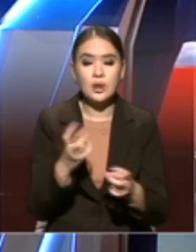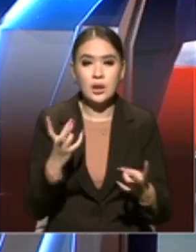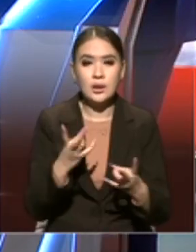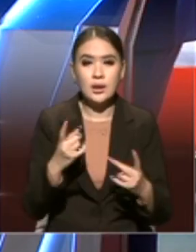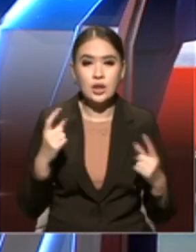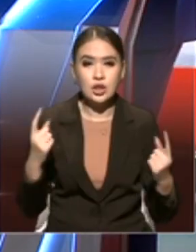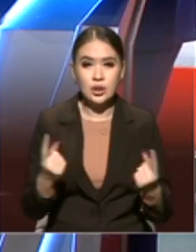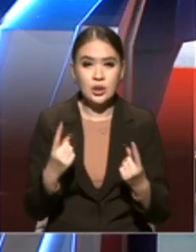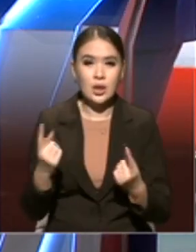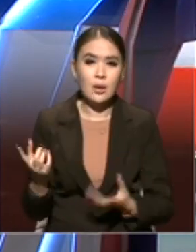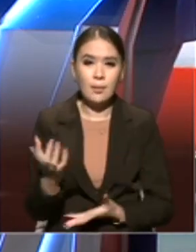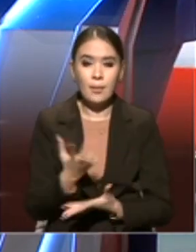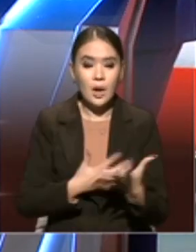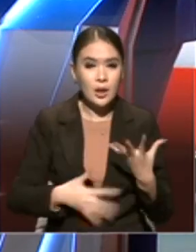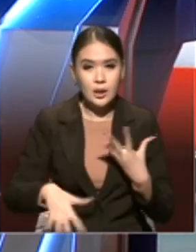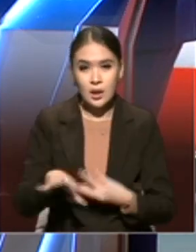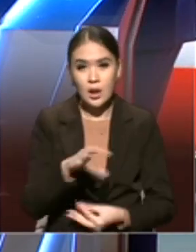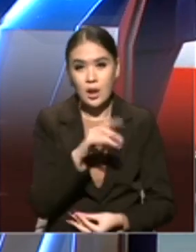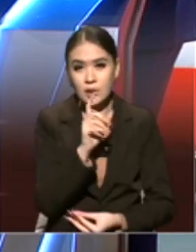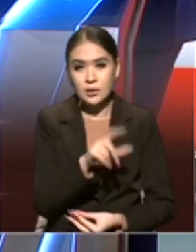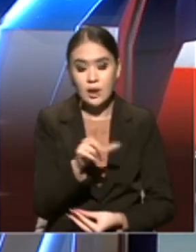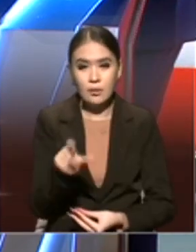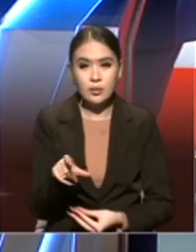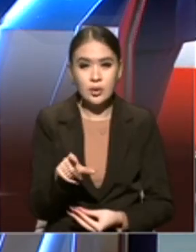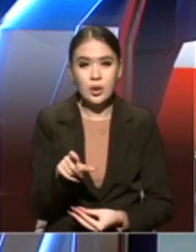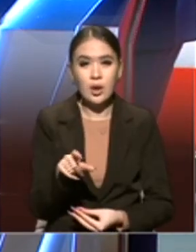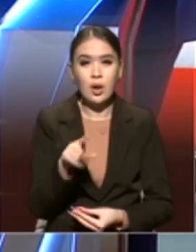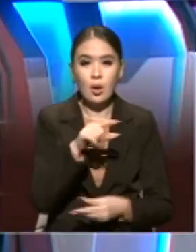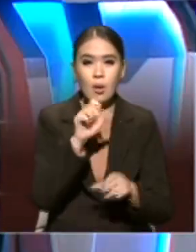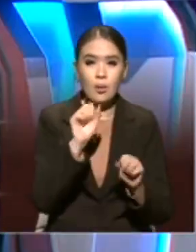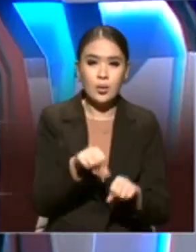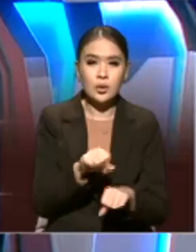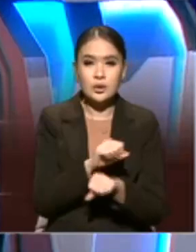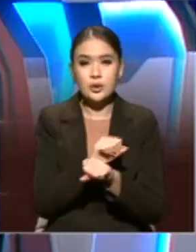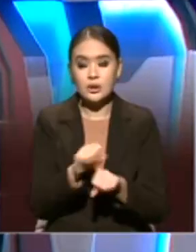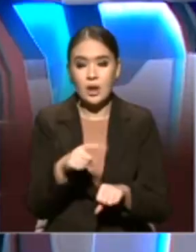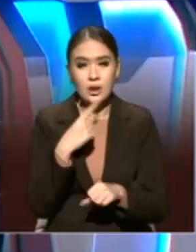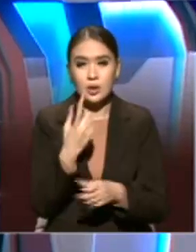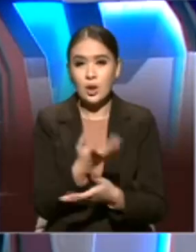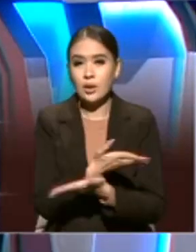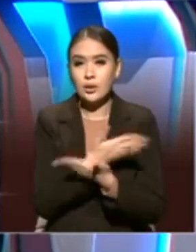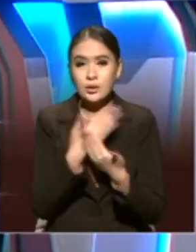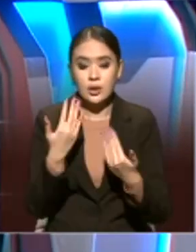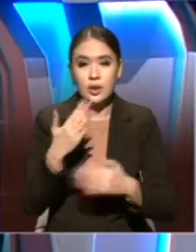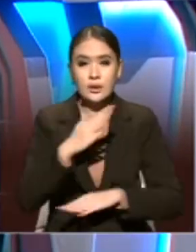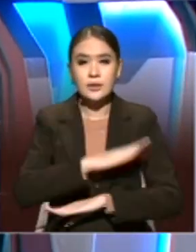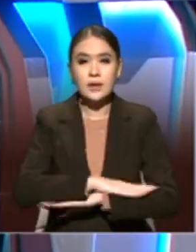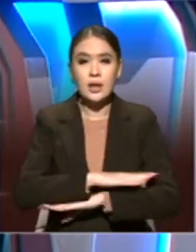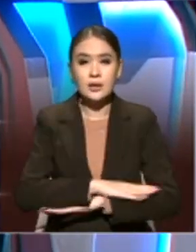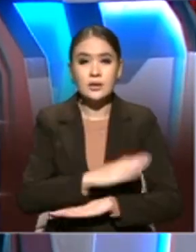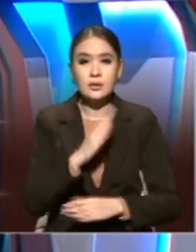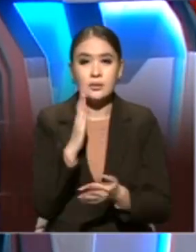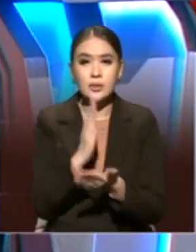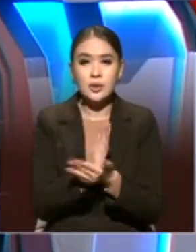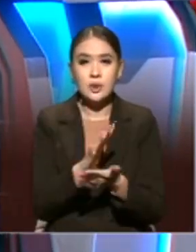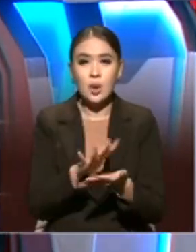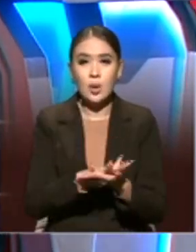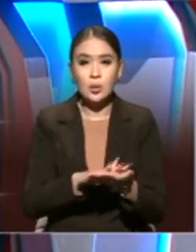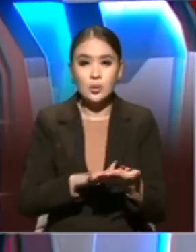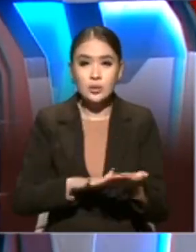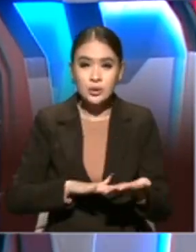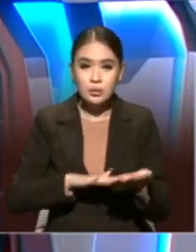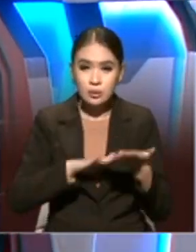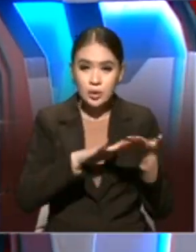барлық азаматтарға жасалады. Онда бөлу деген жоқ. Онда неге қоңырау шалып мазасын алып жатыр? Бұл енді тәртібі бар да, оның жаңа өтініш беру деген